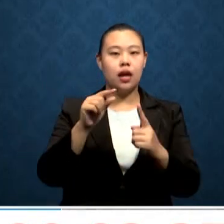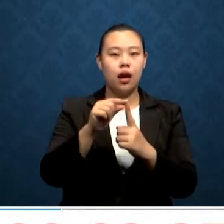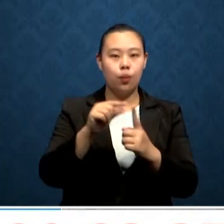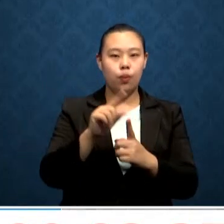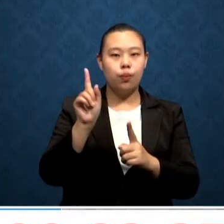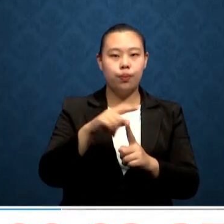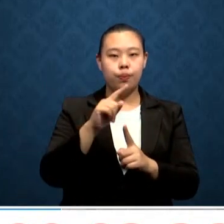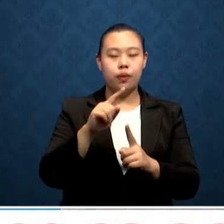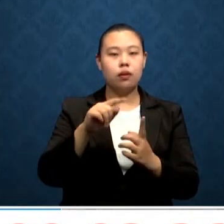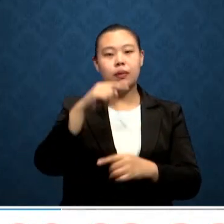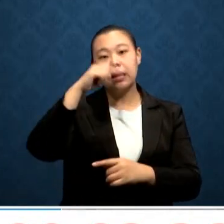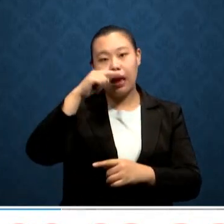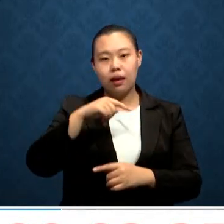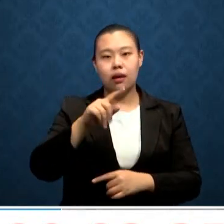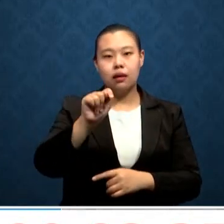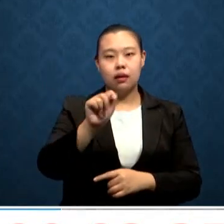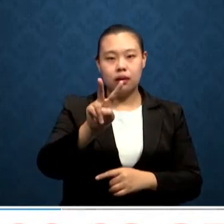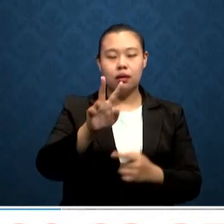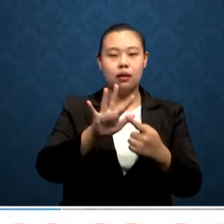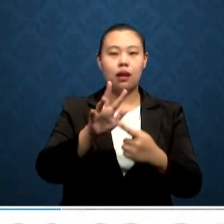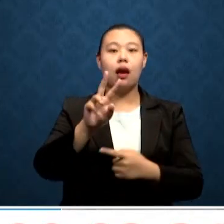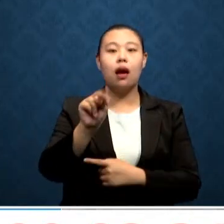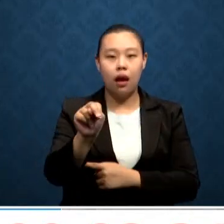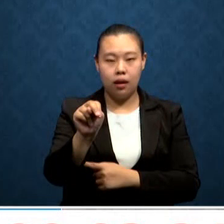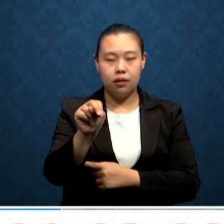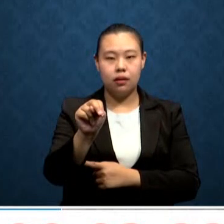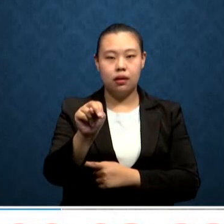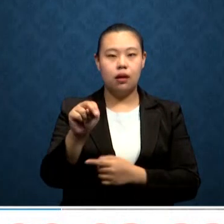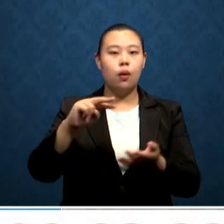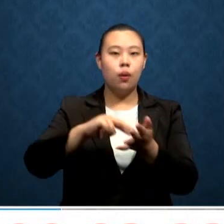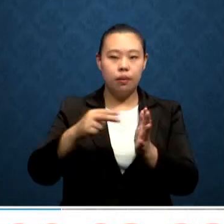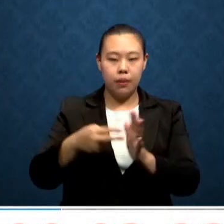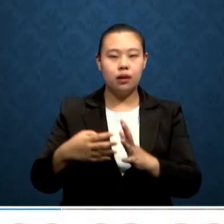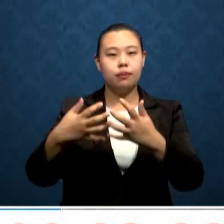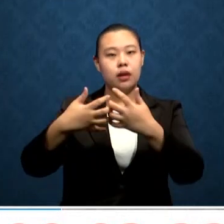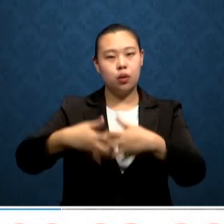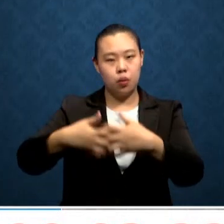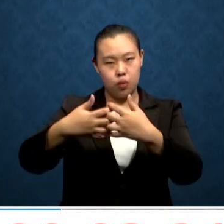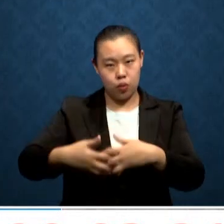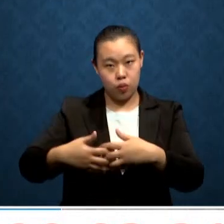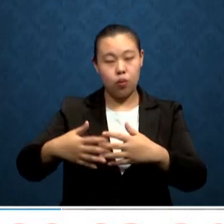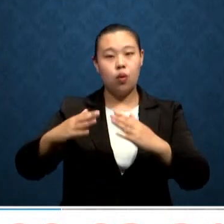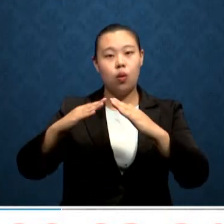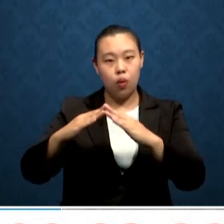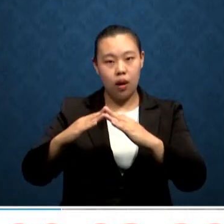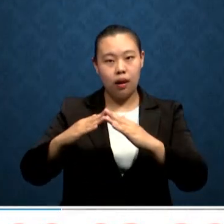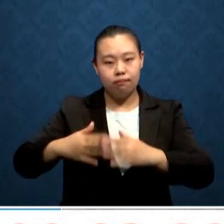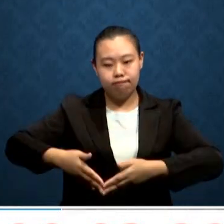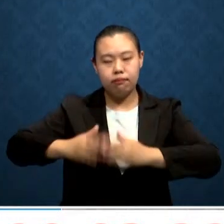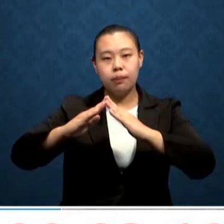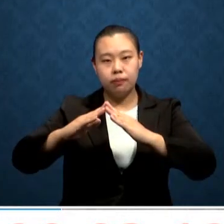เรามาจากต้นทุนการก่อสร้างโรงไฟฟ้า ระบบสาย